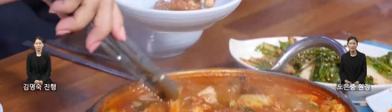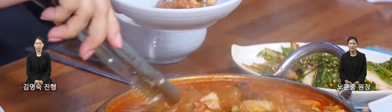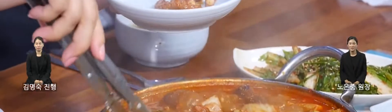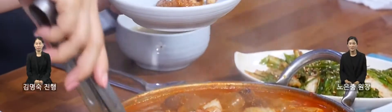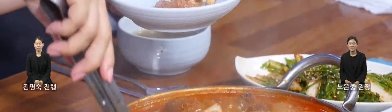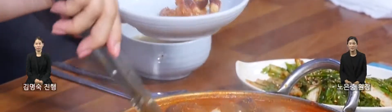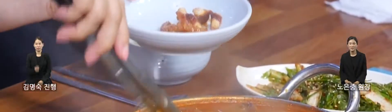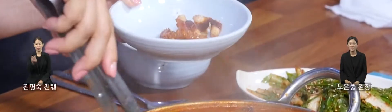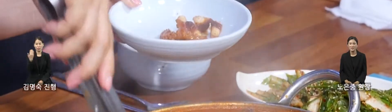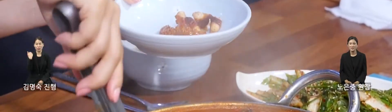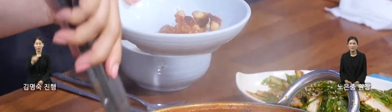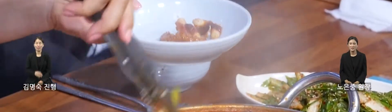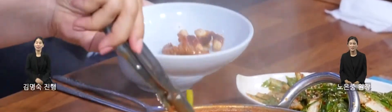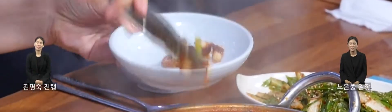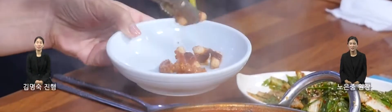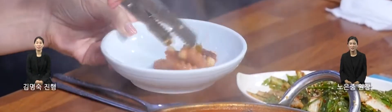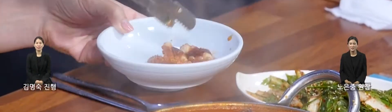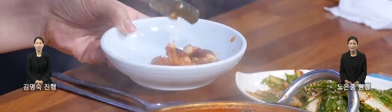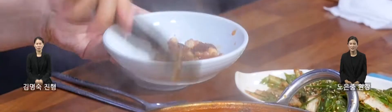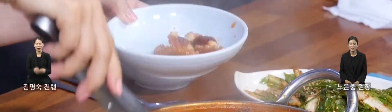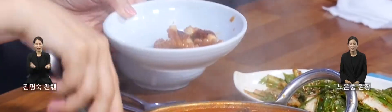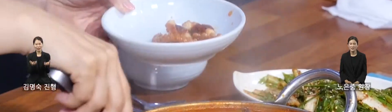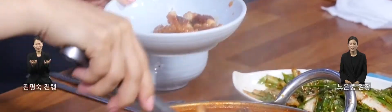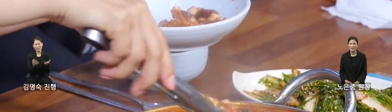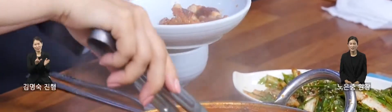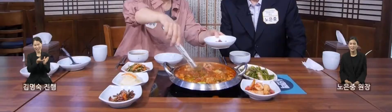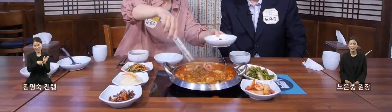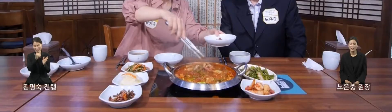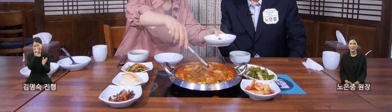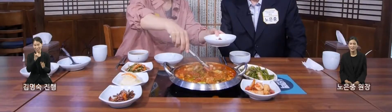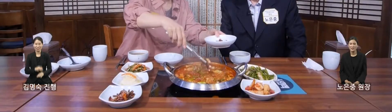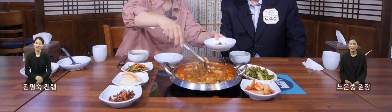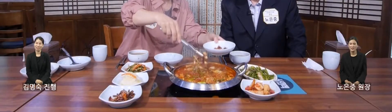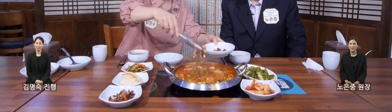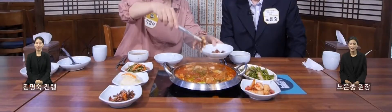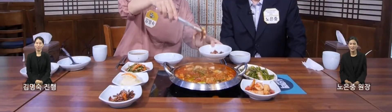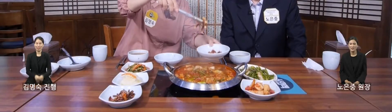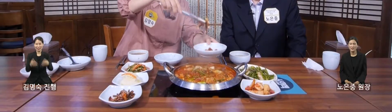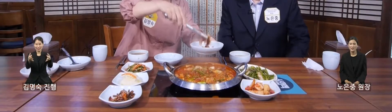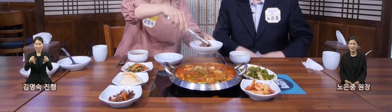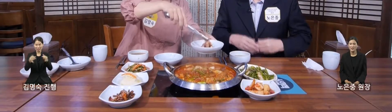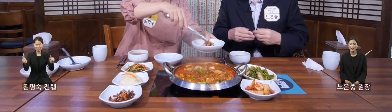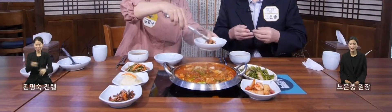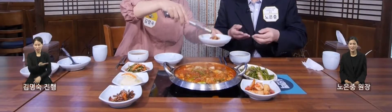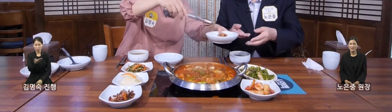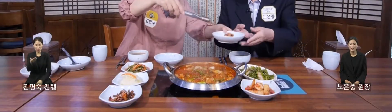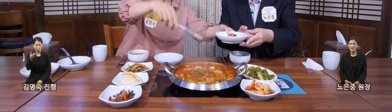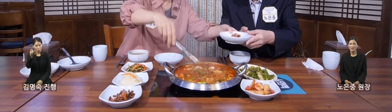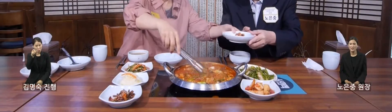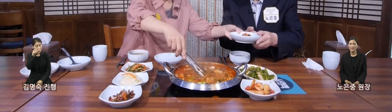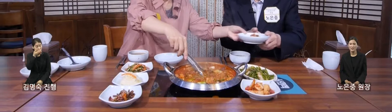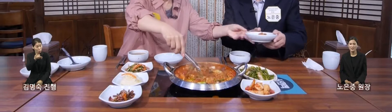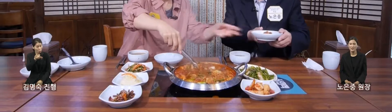아까 이제 저희가 이제 네. 이게 좀 끓는 시간이 있어가지고, 시청자 여러분들은 보셨을라나